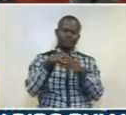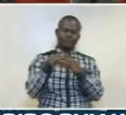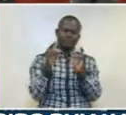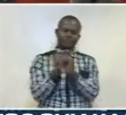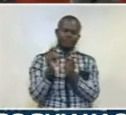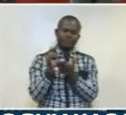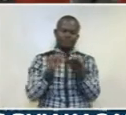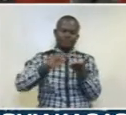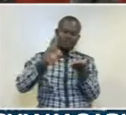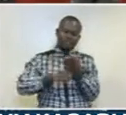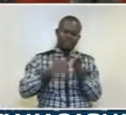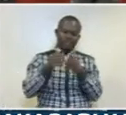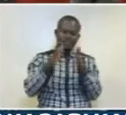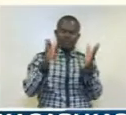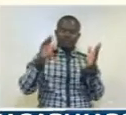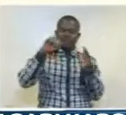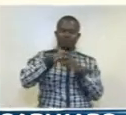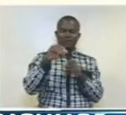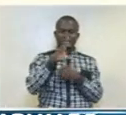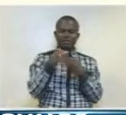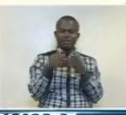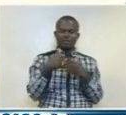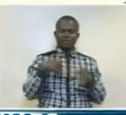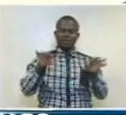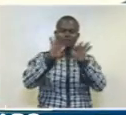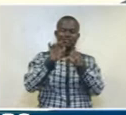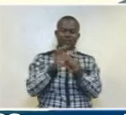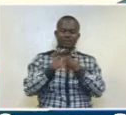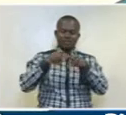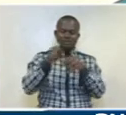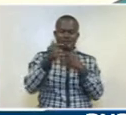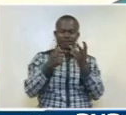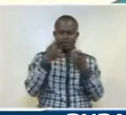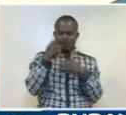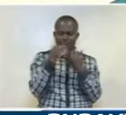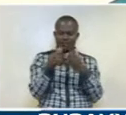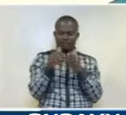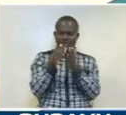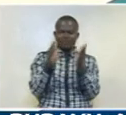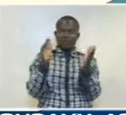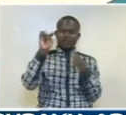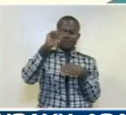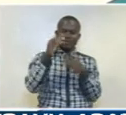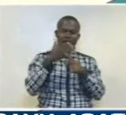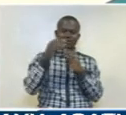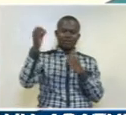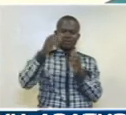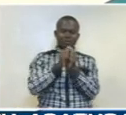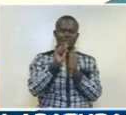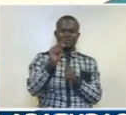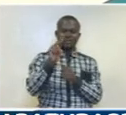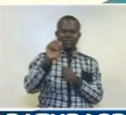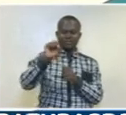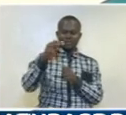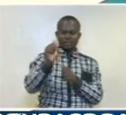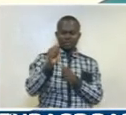inama, yemeza ko gufungura ikirere cya Afurika bifite akamaro kanini ahereye ku byo abona kuva hafungurwa ingendo zo mu kirere hagati ya Kigali na Kinshasa. Ibi